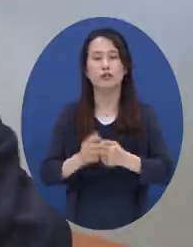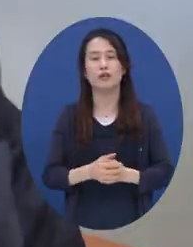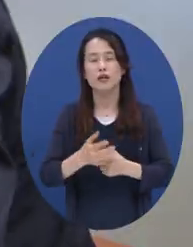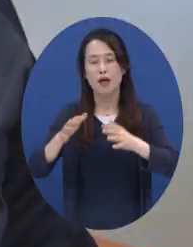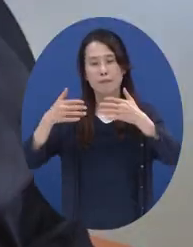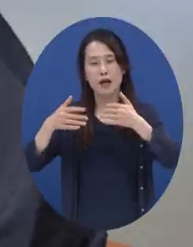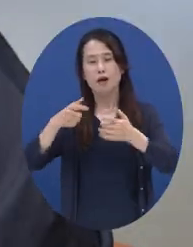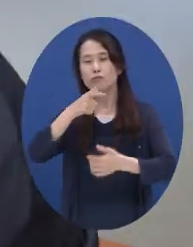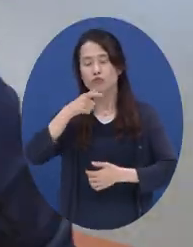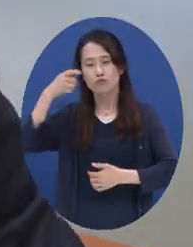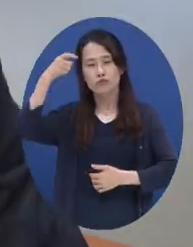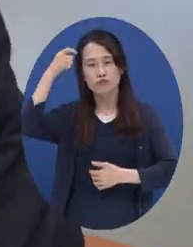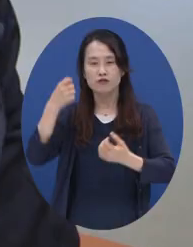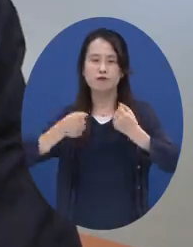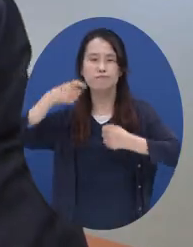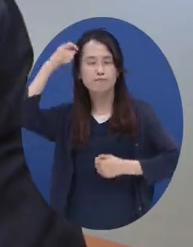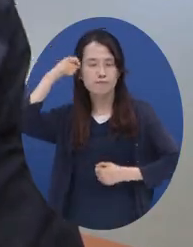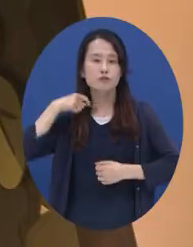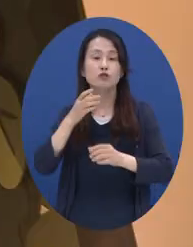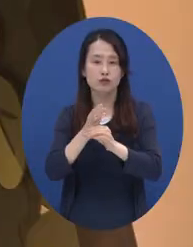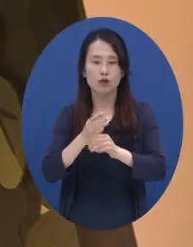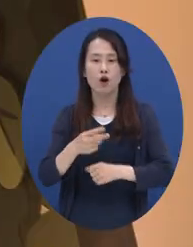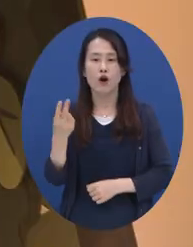치며 바람과 물의 힘을 느낍니다.